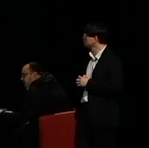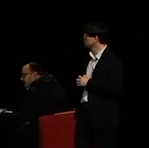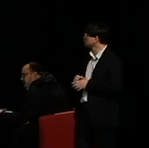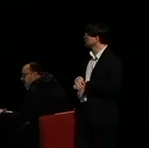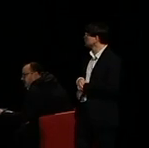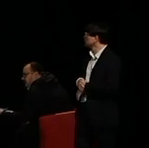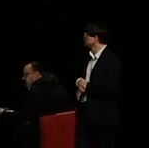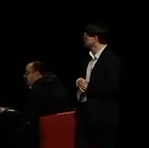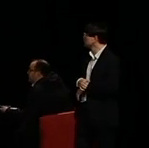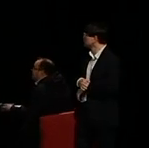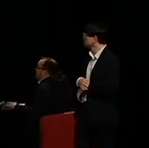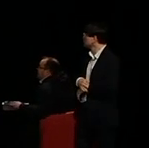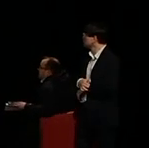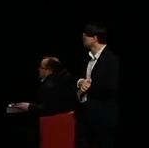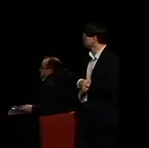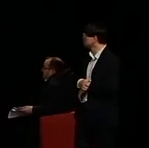sul